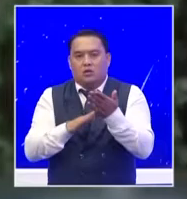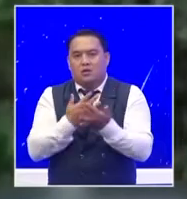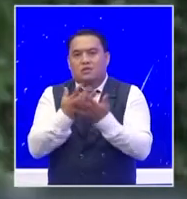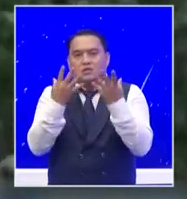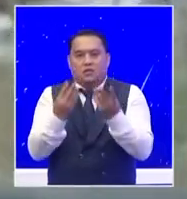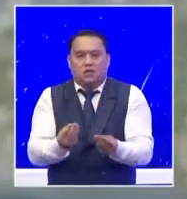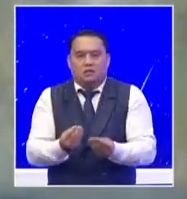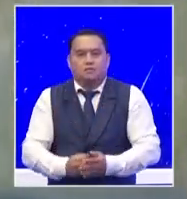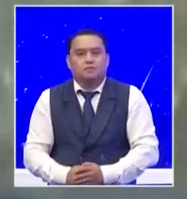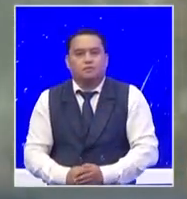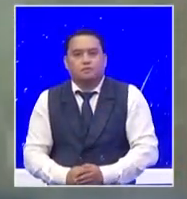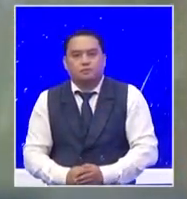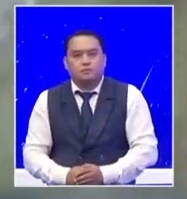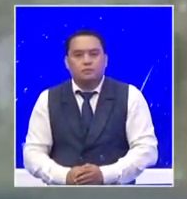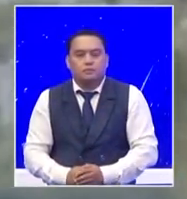несколько дней.